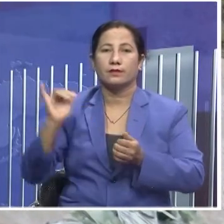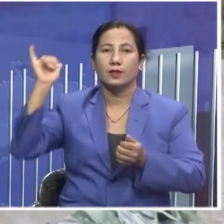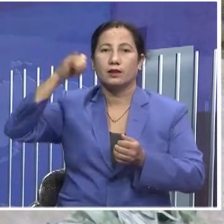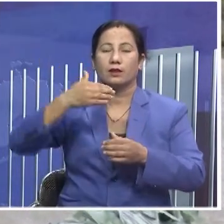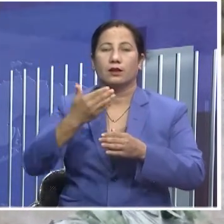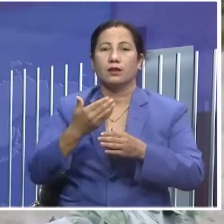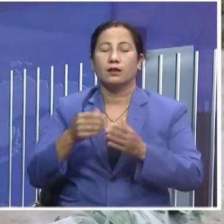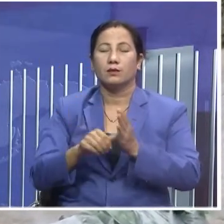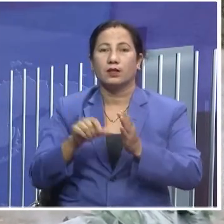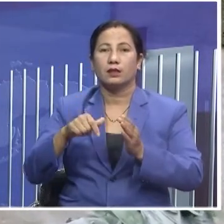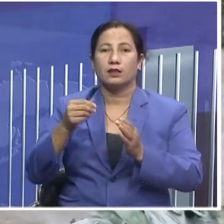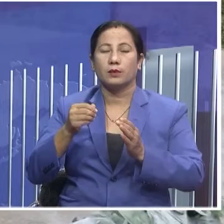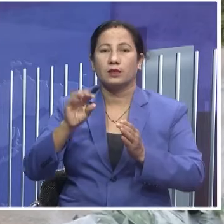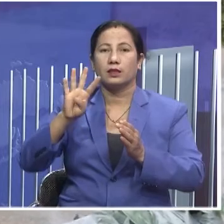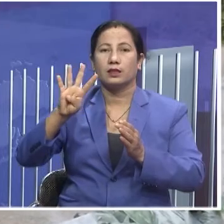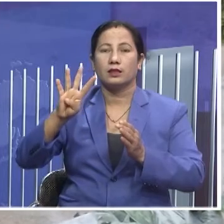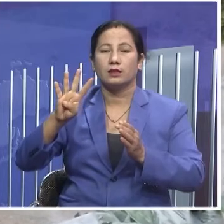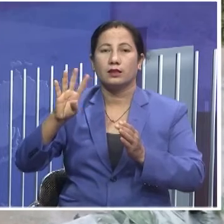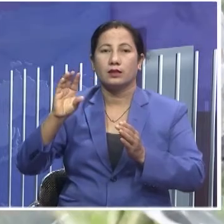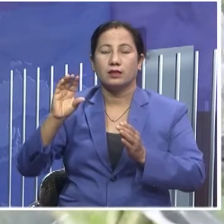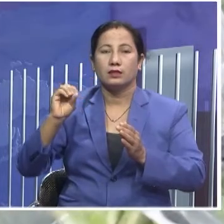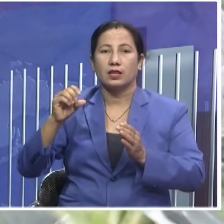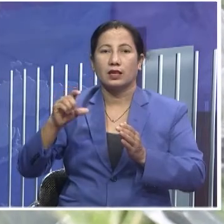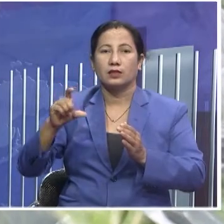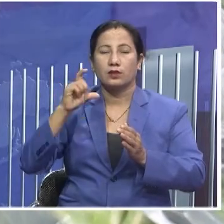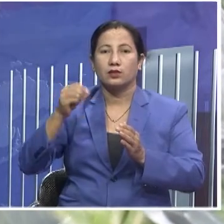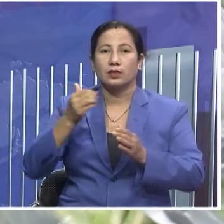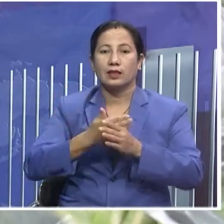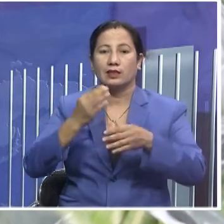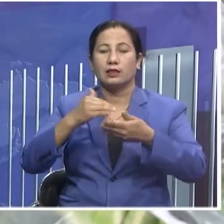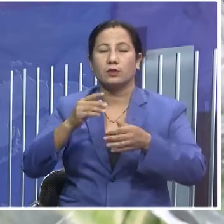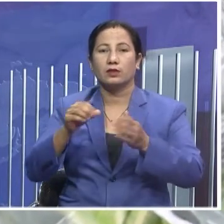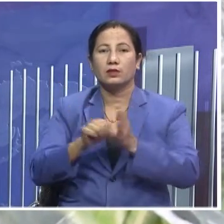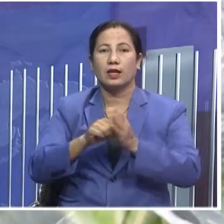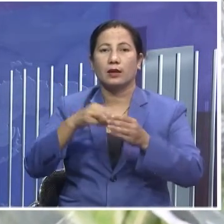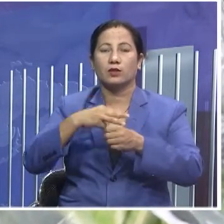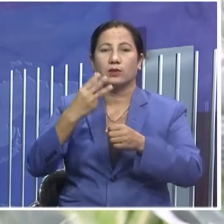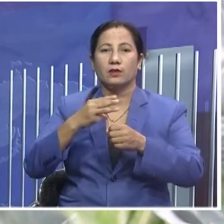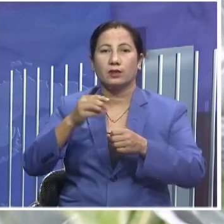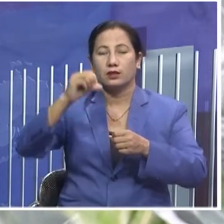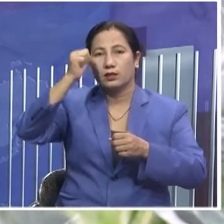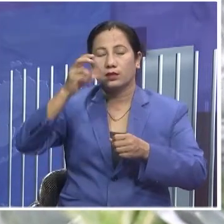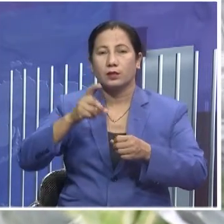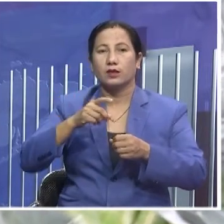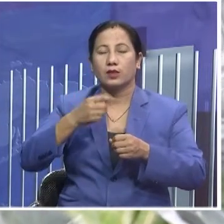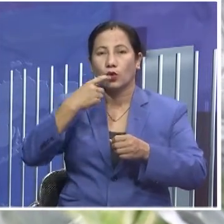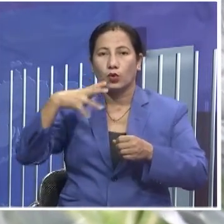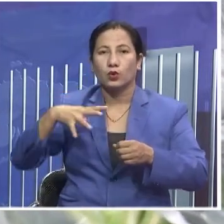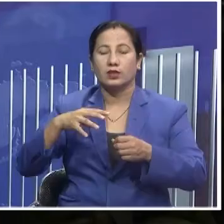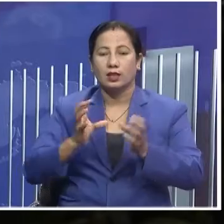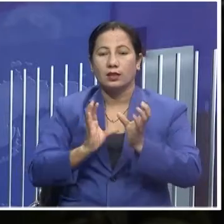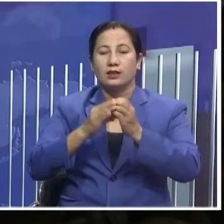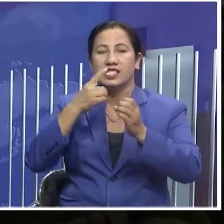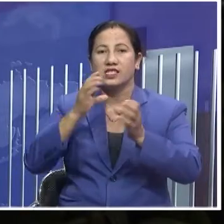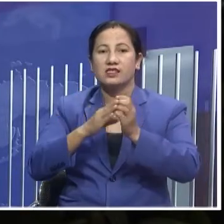डडेलधुराबाट गत आर्थिक वर्षमा 40 करोड रुपियाँको तरकारी निकासी भएको छ। जिल्लामा उत्पादन हुने टमाटर, भेडे खुर्सानी, काउली, बन्दागोबी,